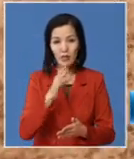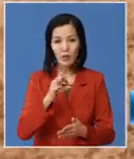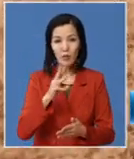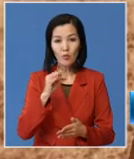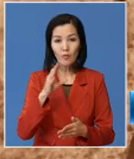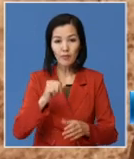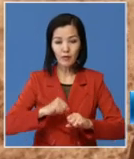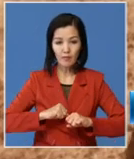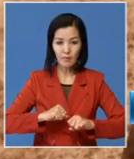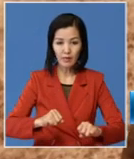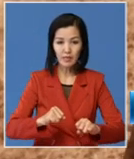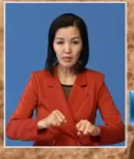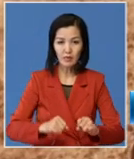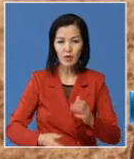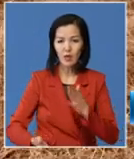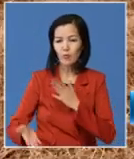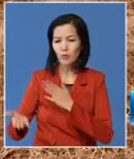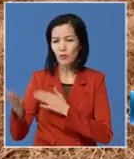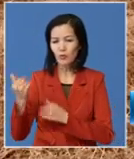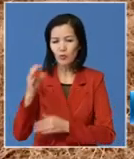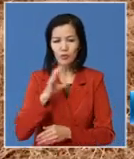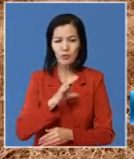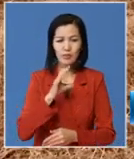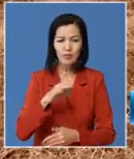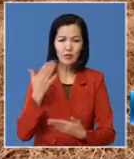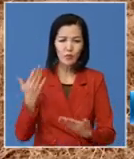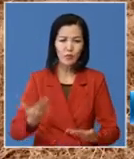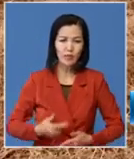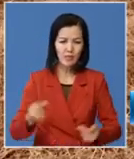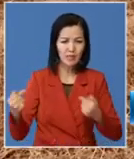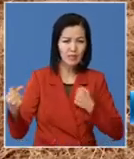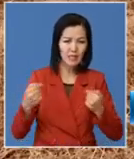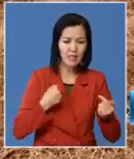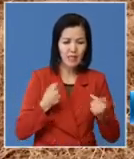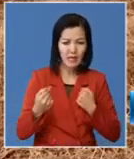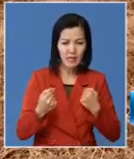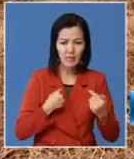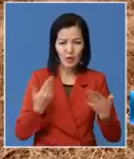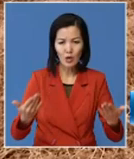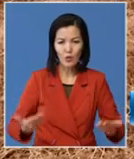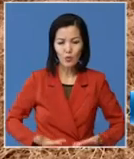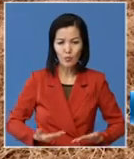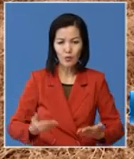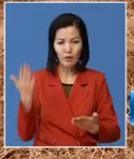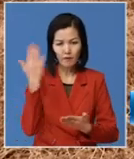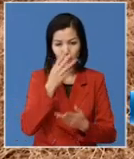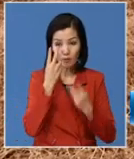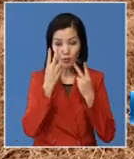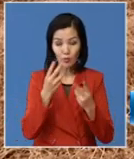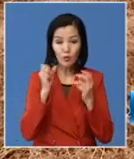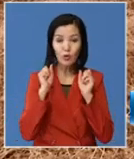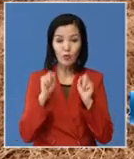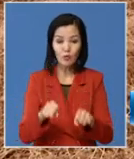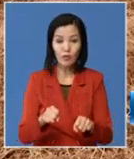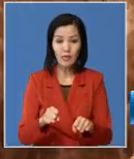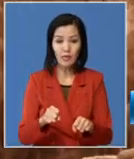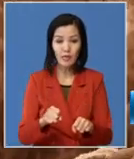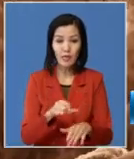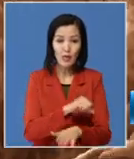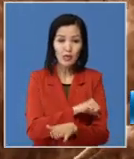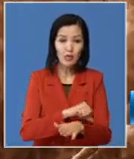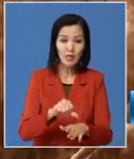жабдықтау қызметтерінің кәріз, телефон байланысы мен интернет тарифтері де төмендетілуге тиіс. Бұған қосымша